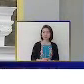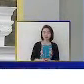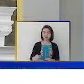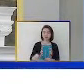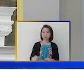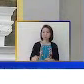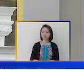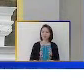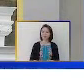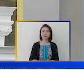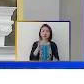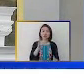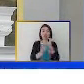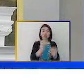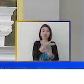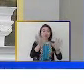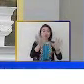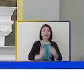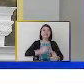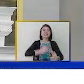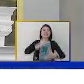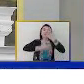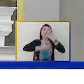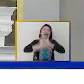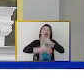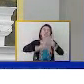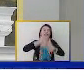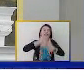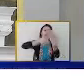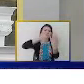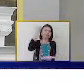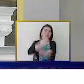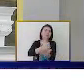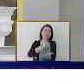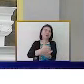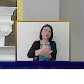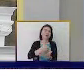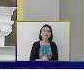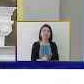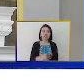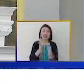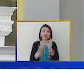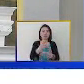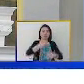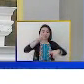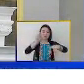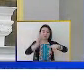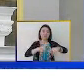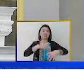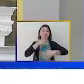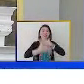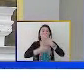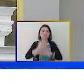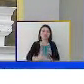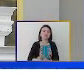Yeah, if you get a shout amen for that, something wrong with you. Yeah.